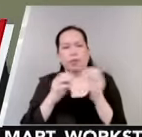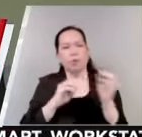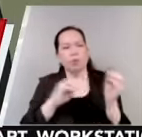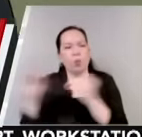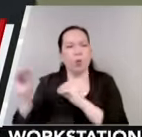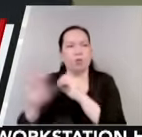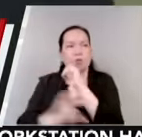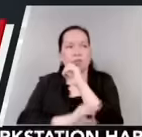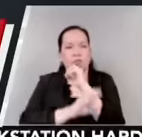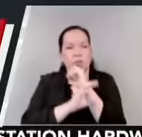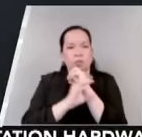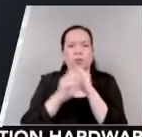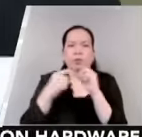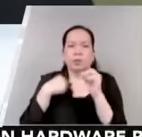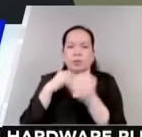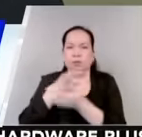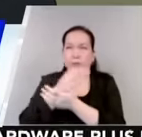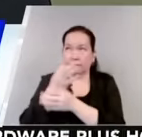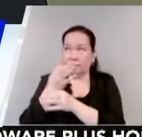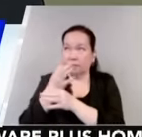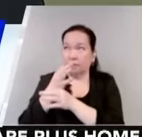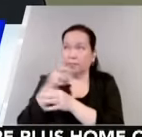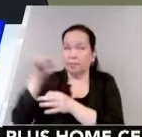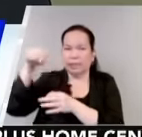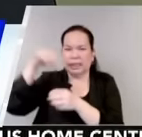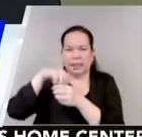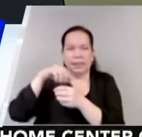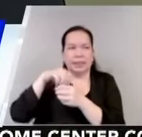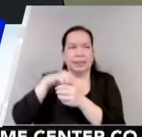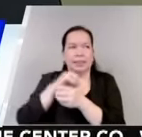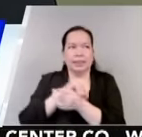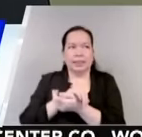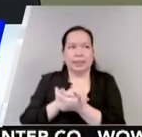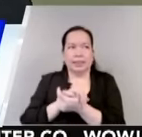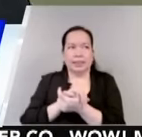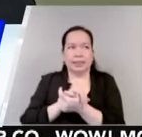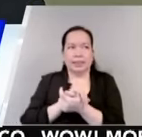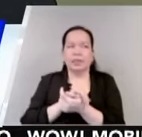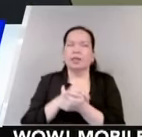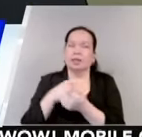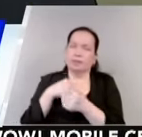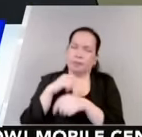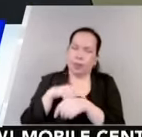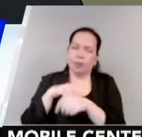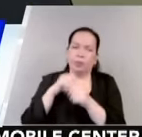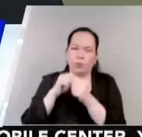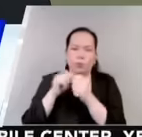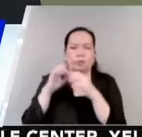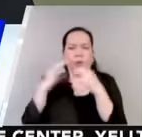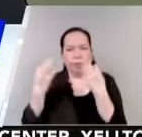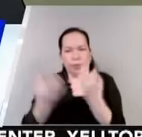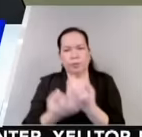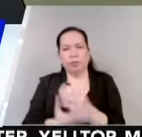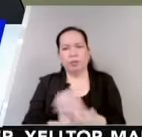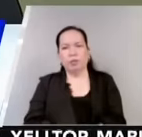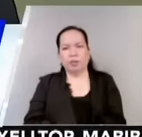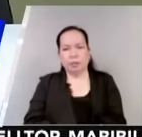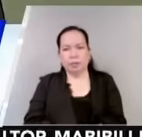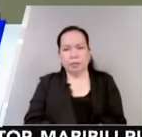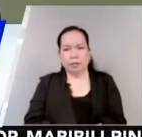yung design, interior, and I think I'm gonna be spending time with my family. Siguro we'd go